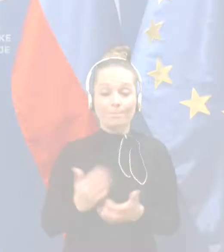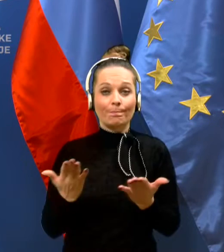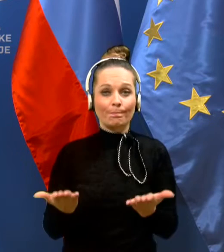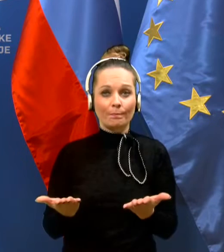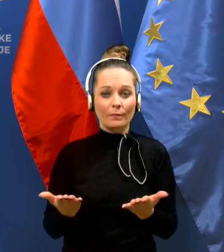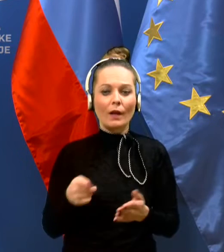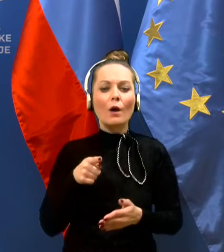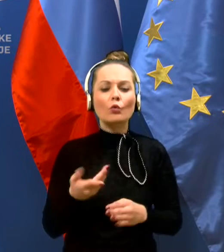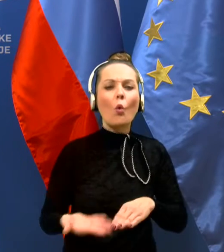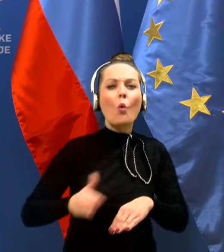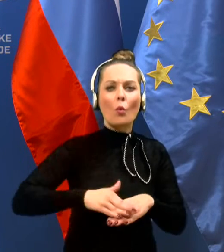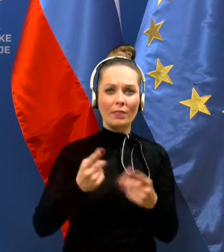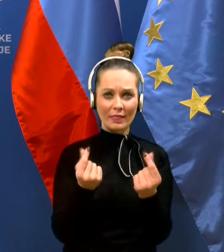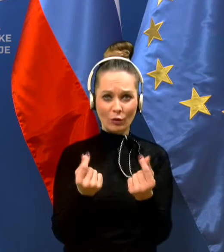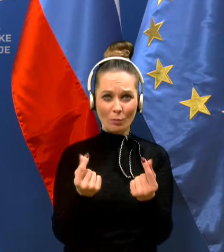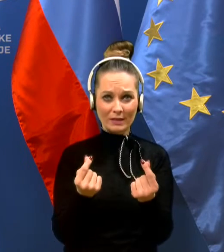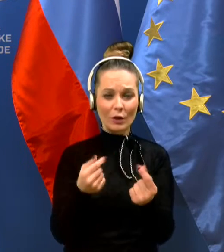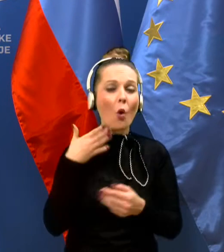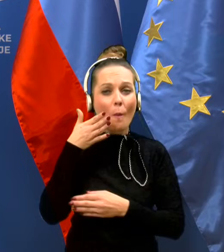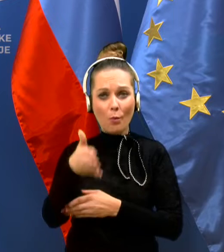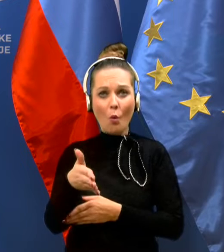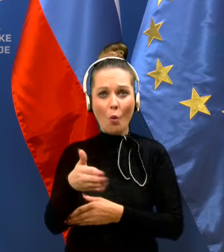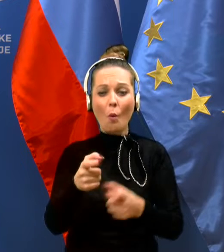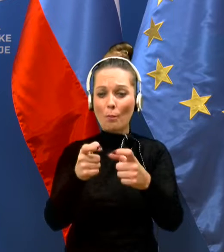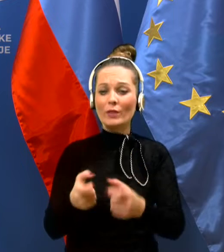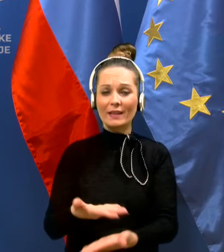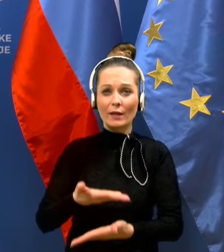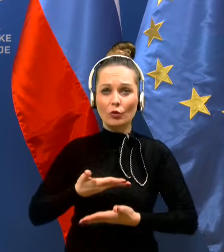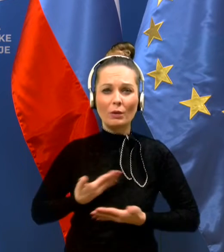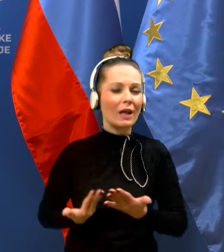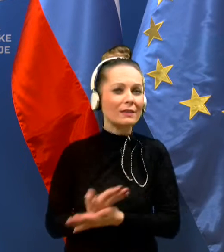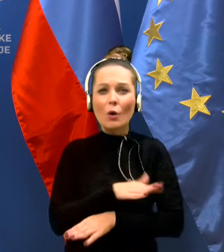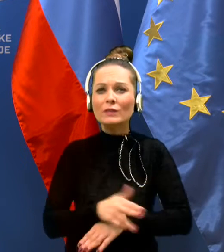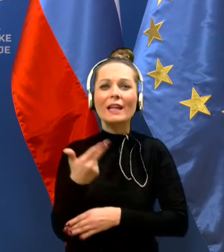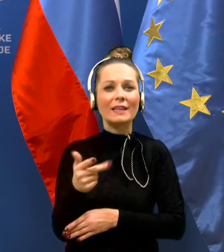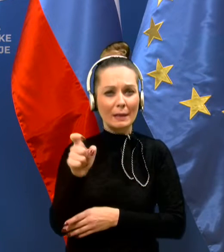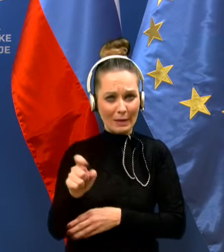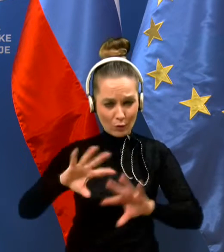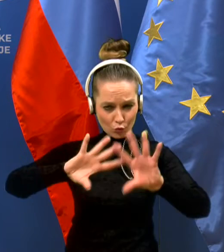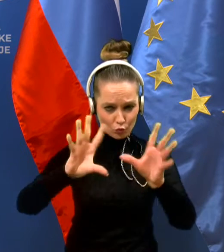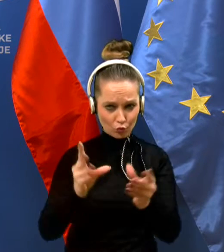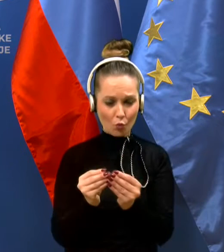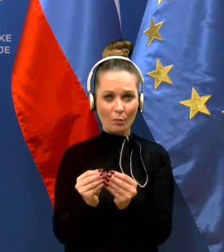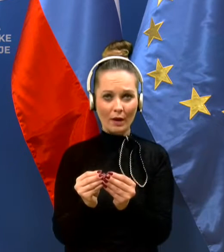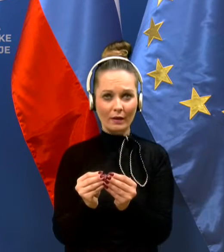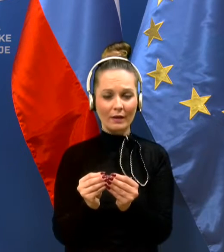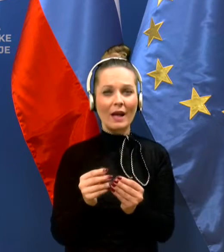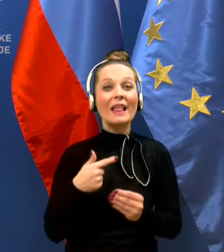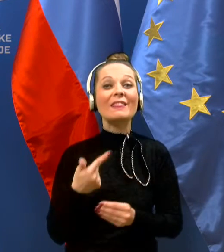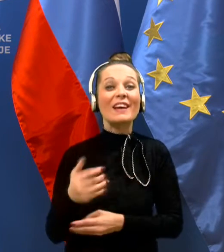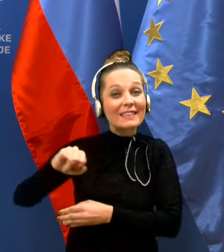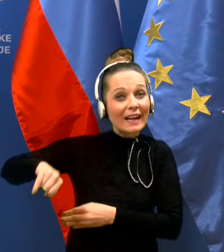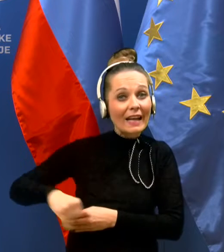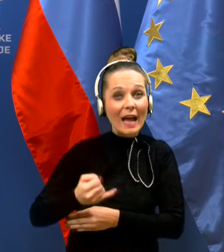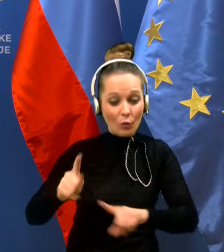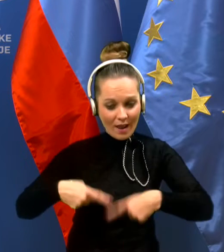naprej. To nadomestilo bo podjetje dobilo za vse 3 mesece skupaj 20. januarja.